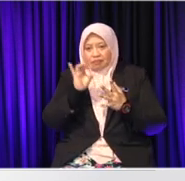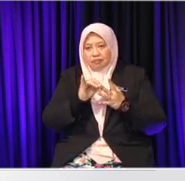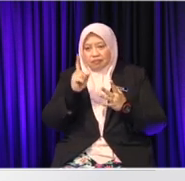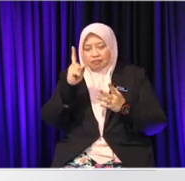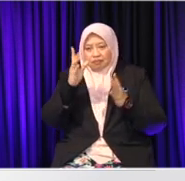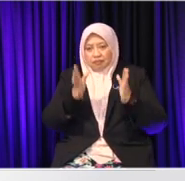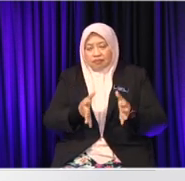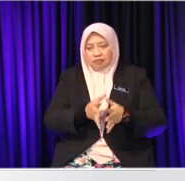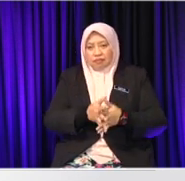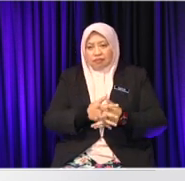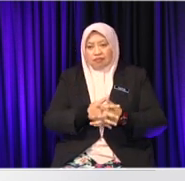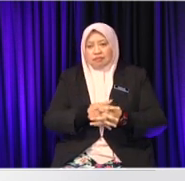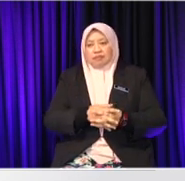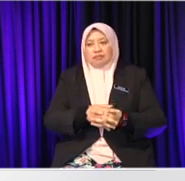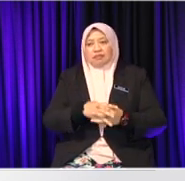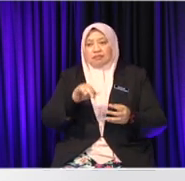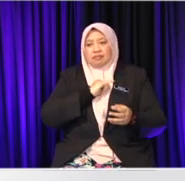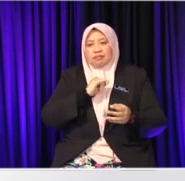Siapakah yang